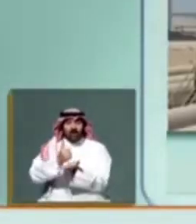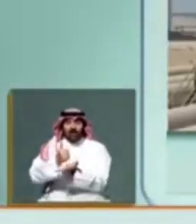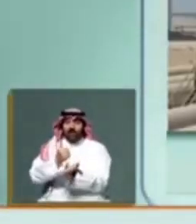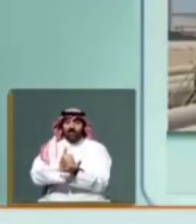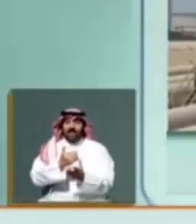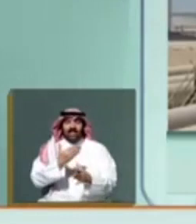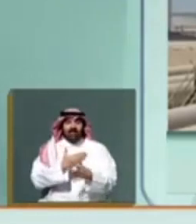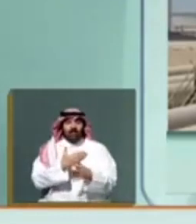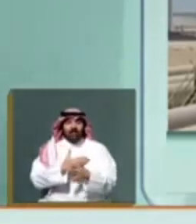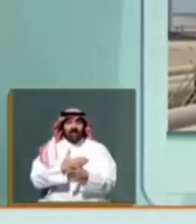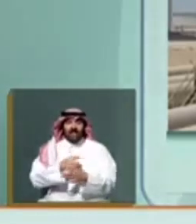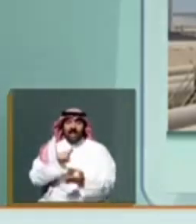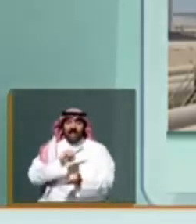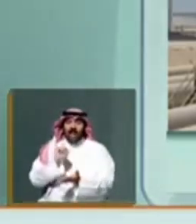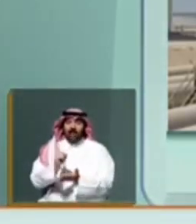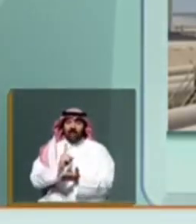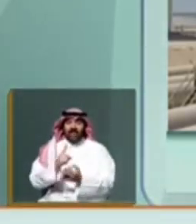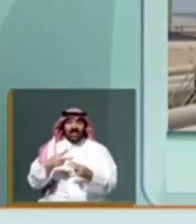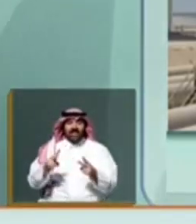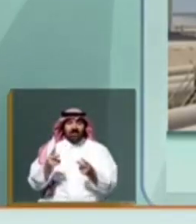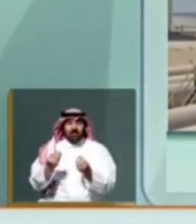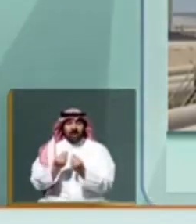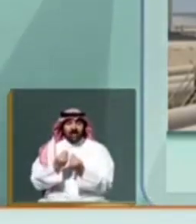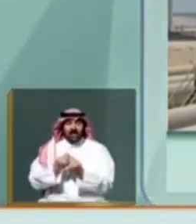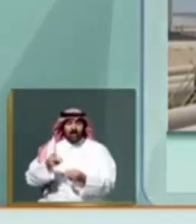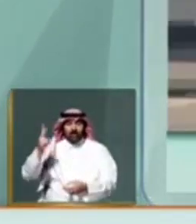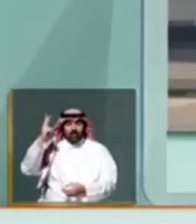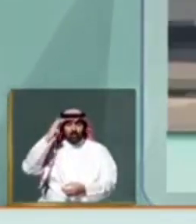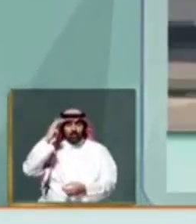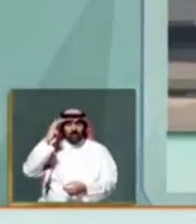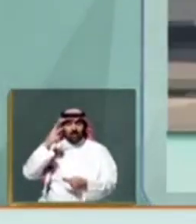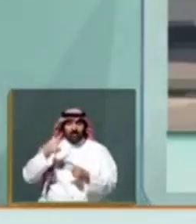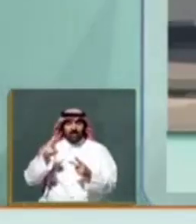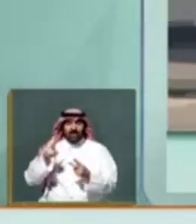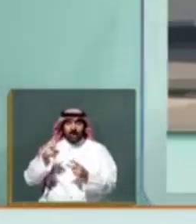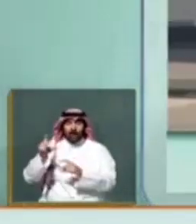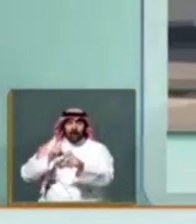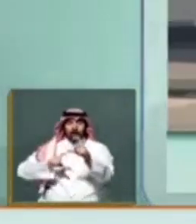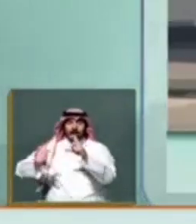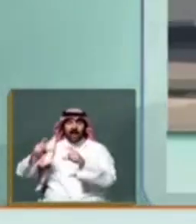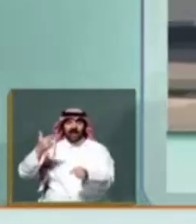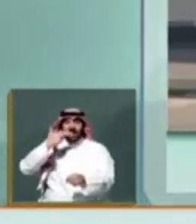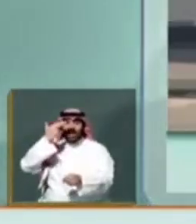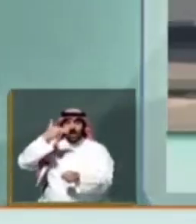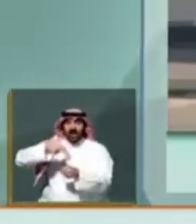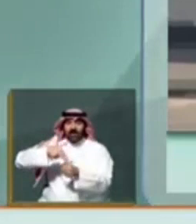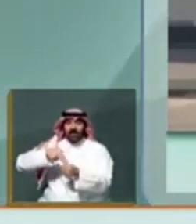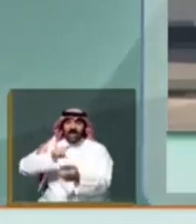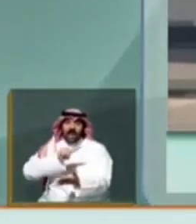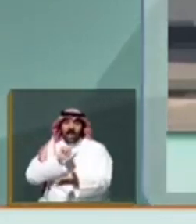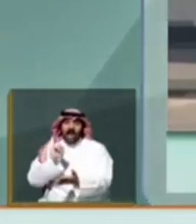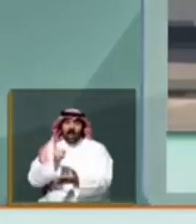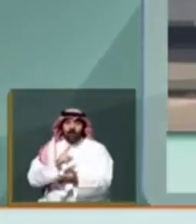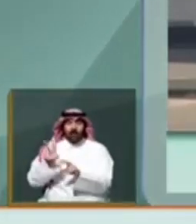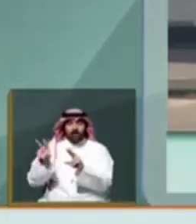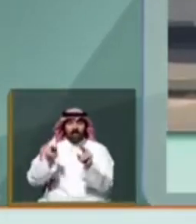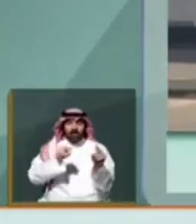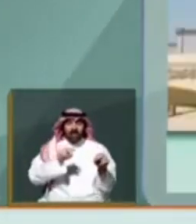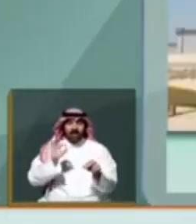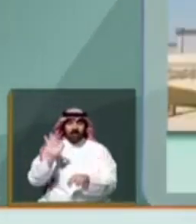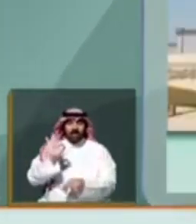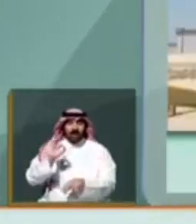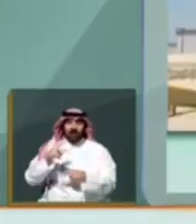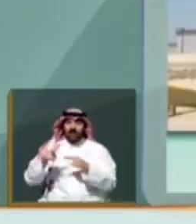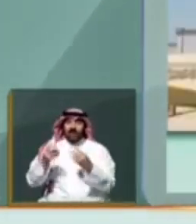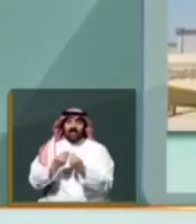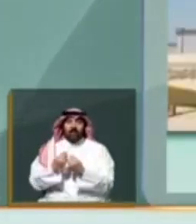مسؤوليتها العالمية، حيث تعتبر المملكة بنك النفط المركزي العالمي، لذا تتعامل بمسؤولية مع